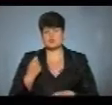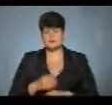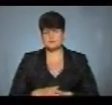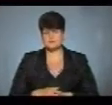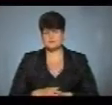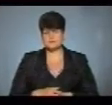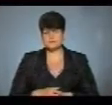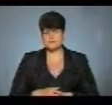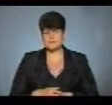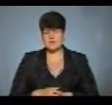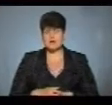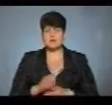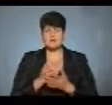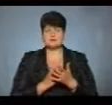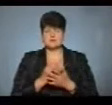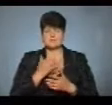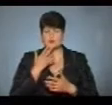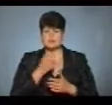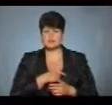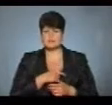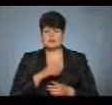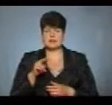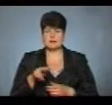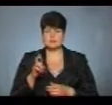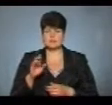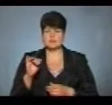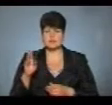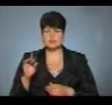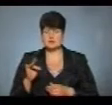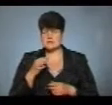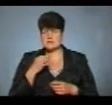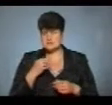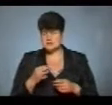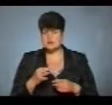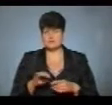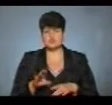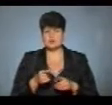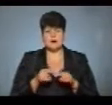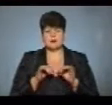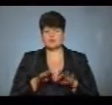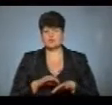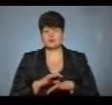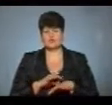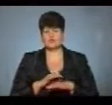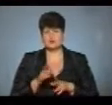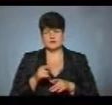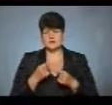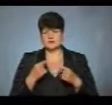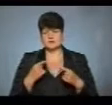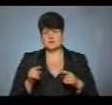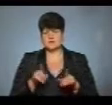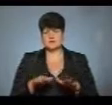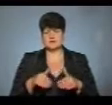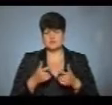Кандидат у народні депутати Леонід Бацюра сказав, що акцію проводила пацієнтська організація хворих вірусним гепатитом С. Він надавав